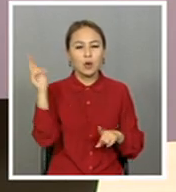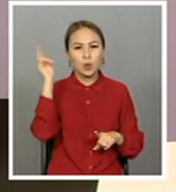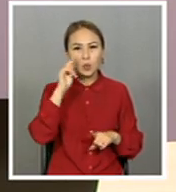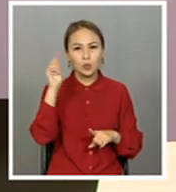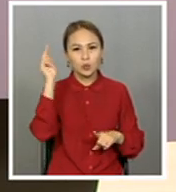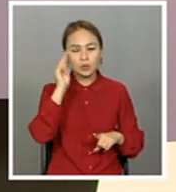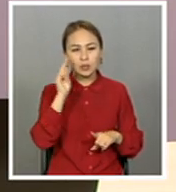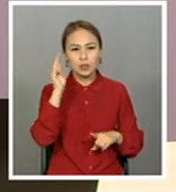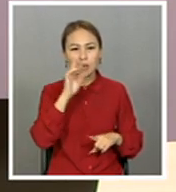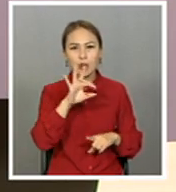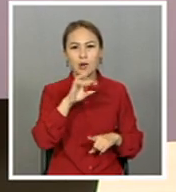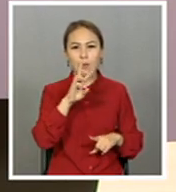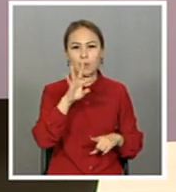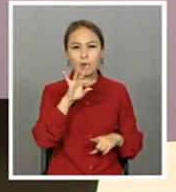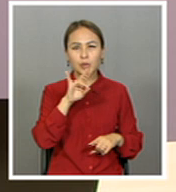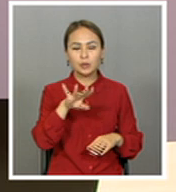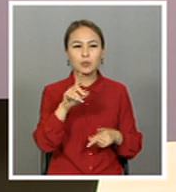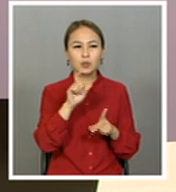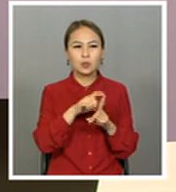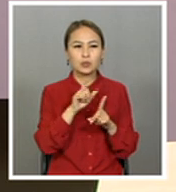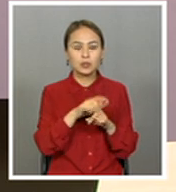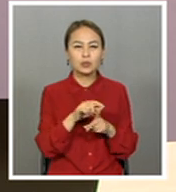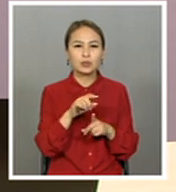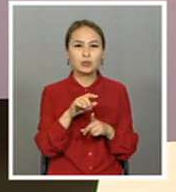енді амоним сөздерді табамыз.